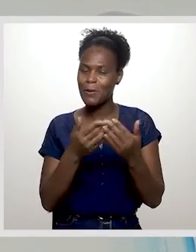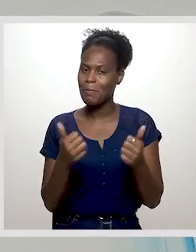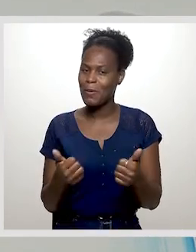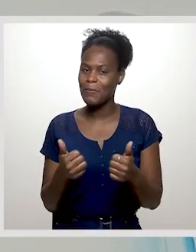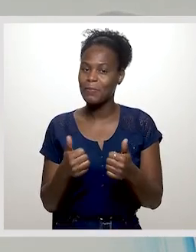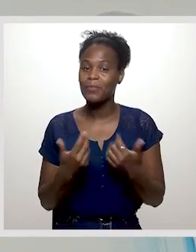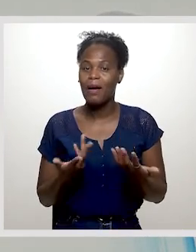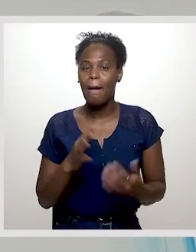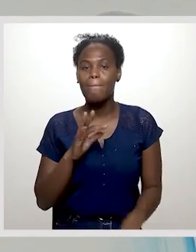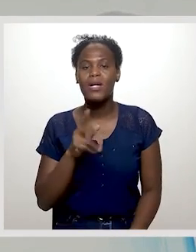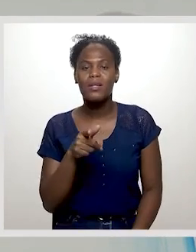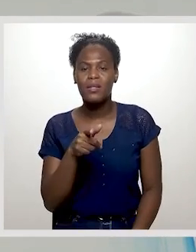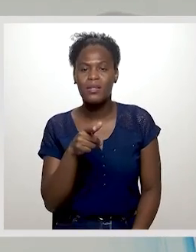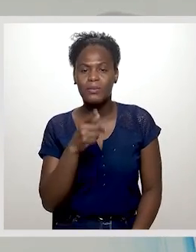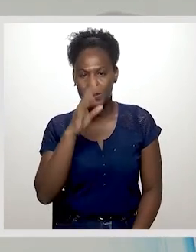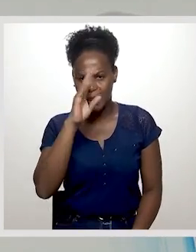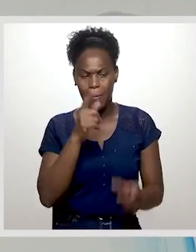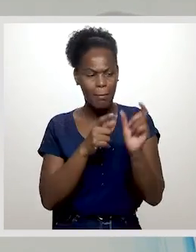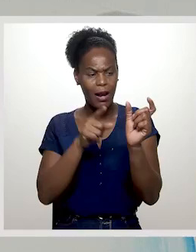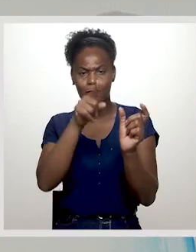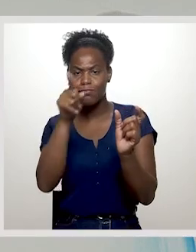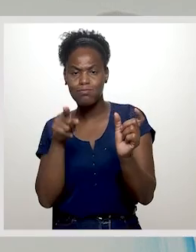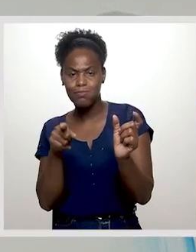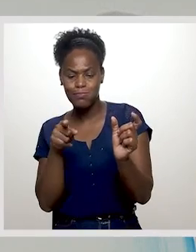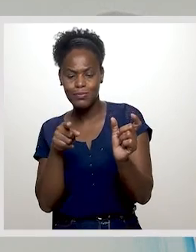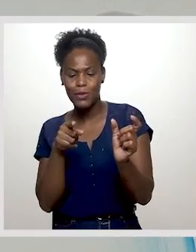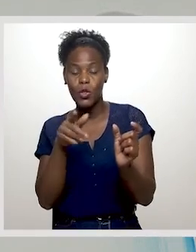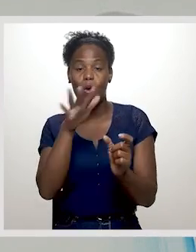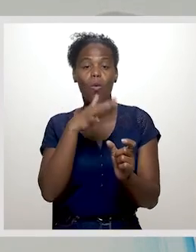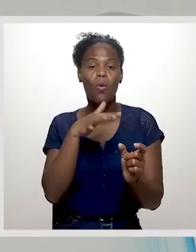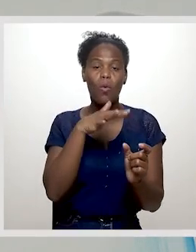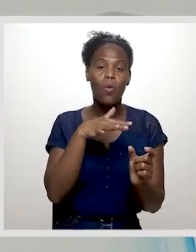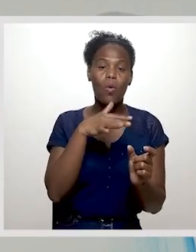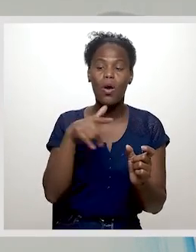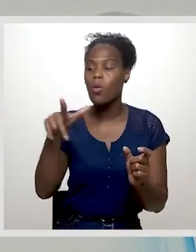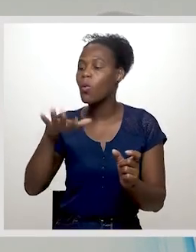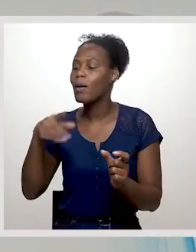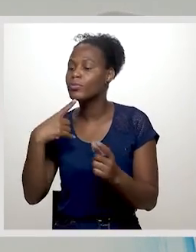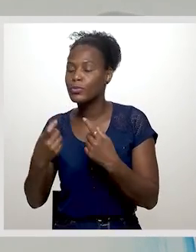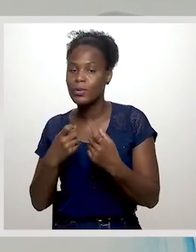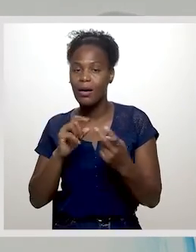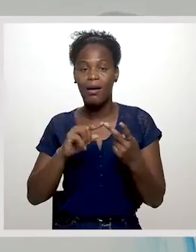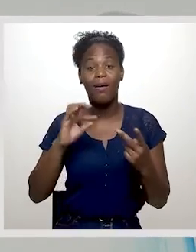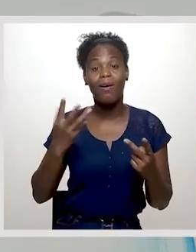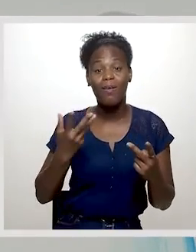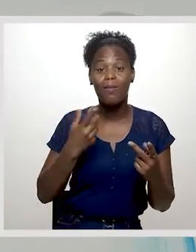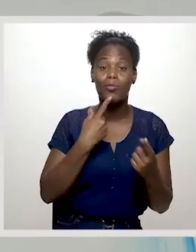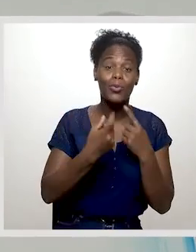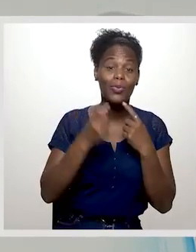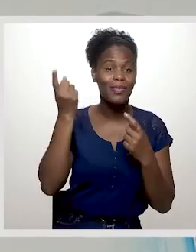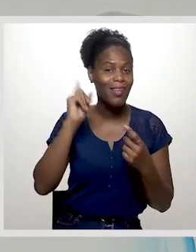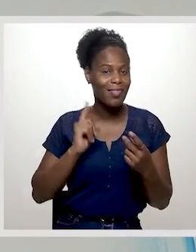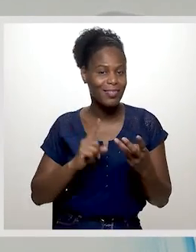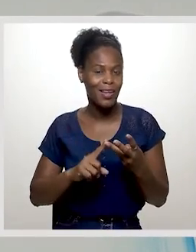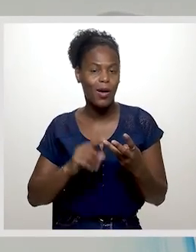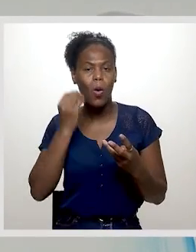réponses. Maintenant, tu sais utiliser les mots interrogatifs. Où pour demander le lieu, quand pour demander